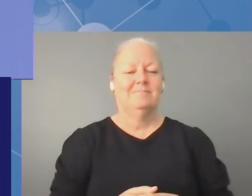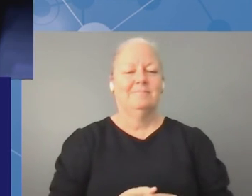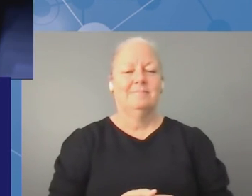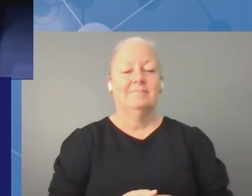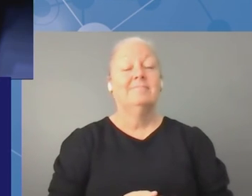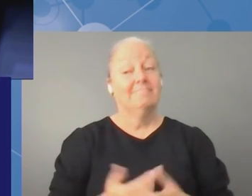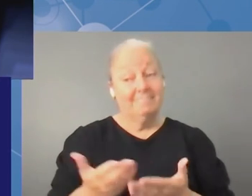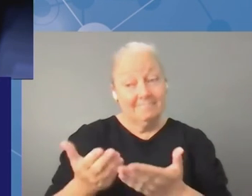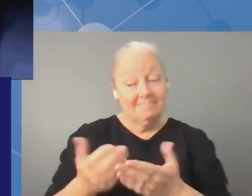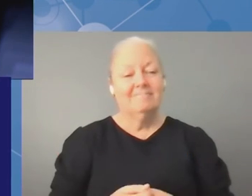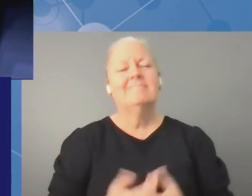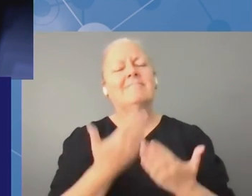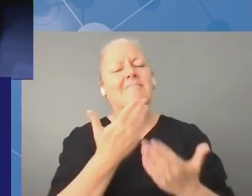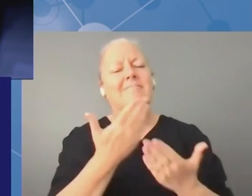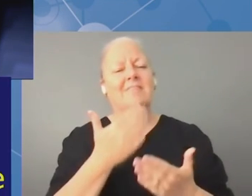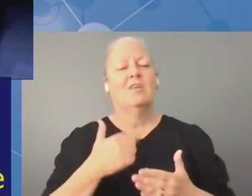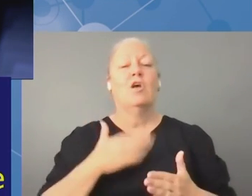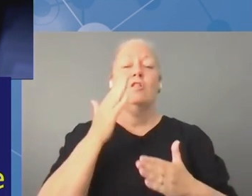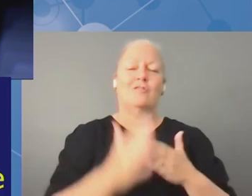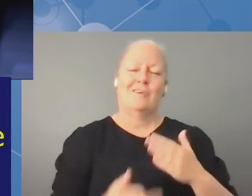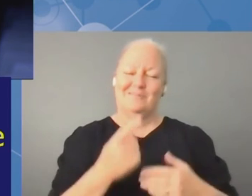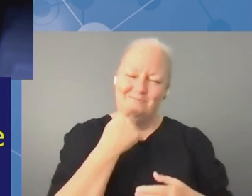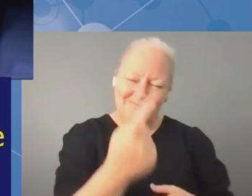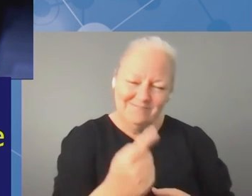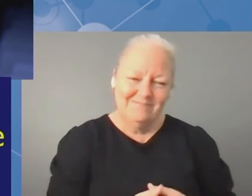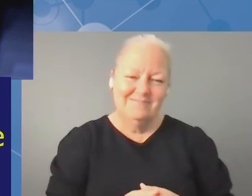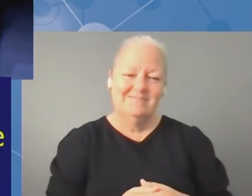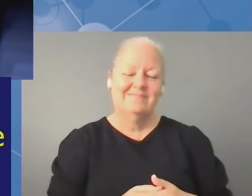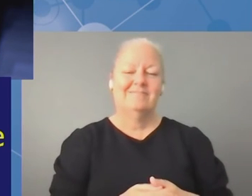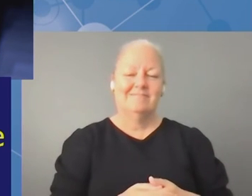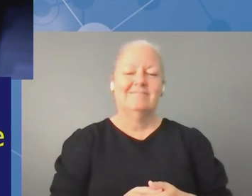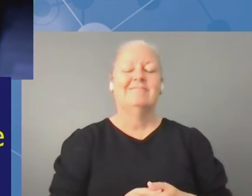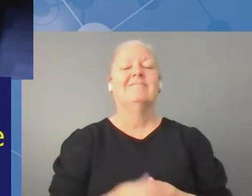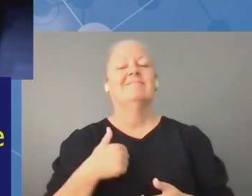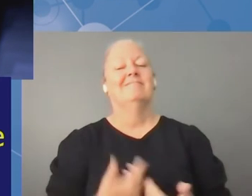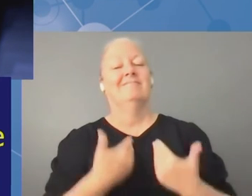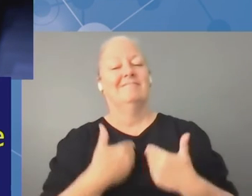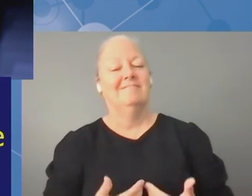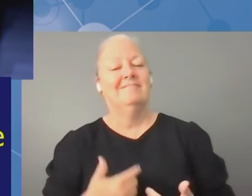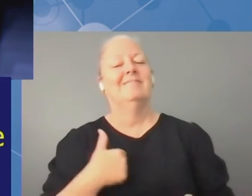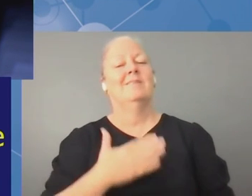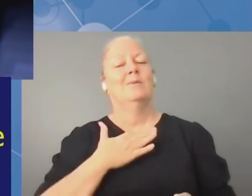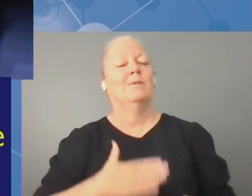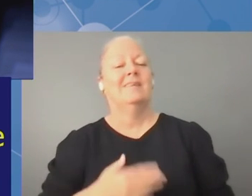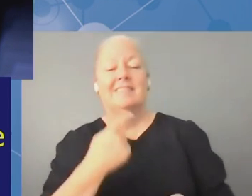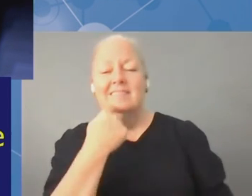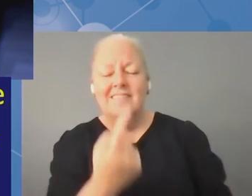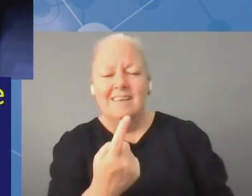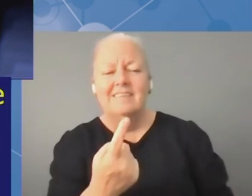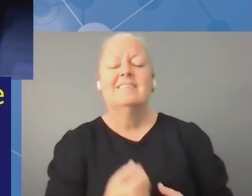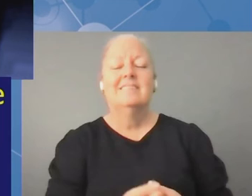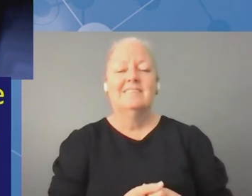высказаться. В противном случае мы бы оставались здесь до завтрашнего дня. Спасибо, приветствую